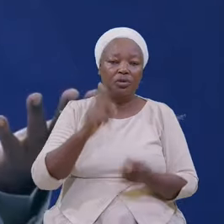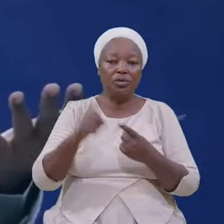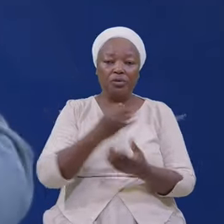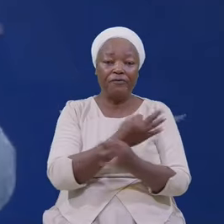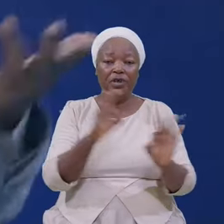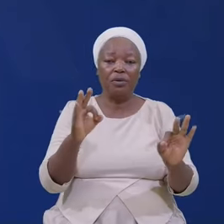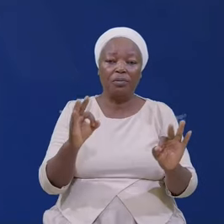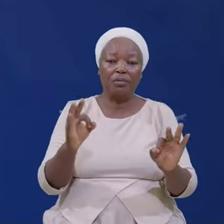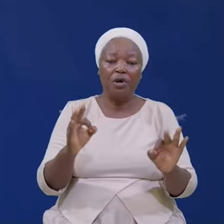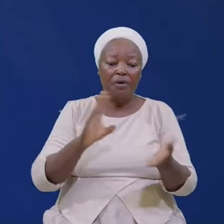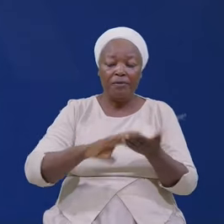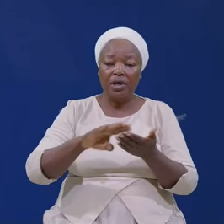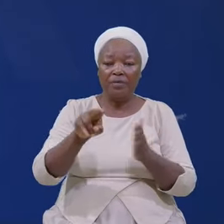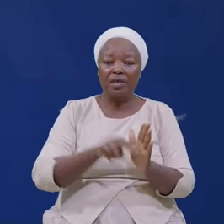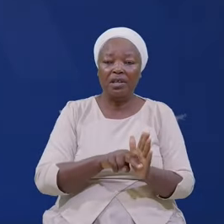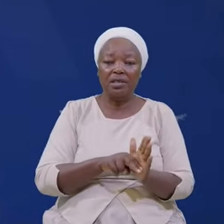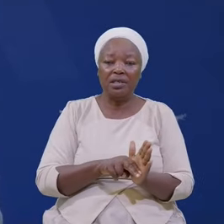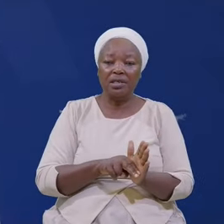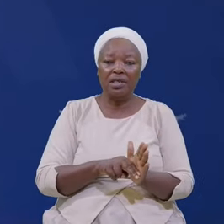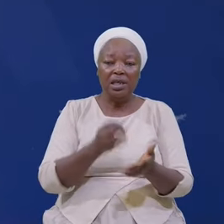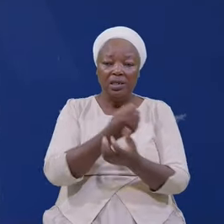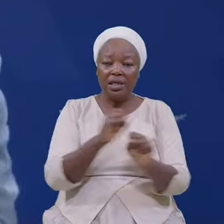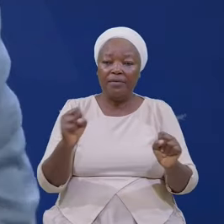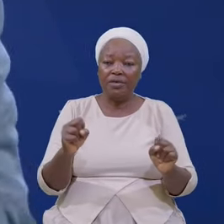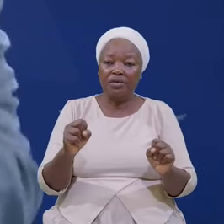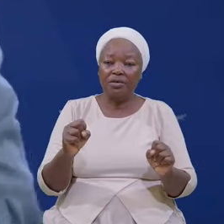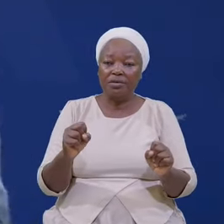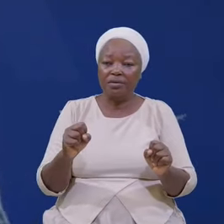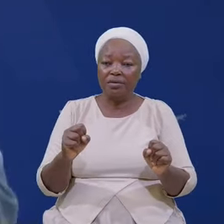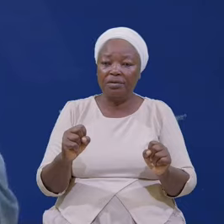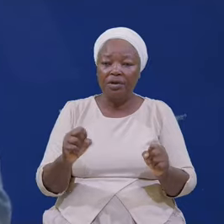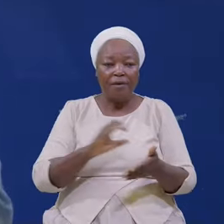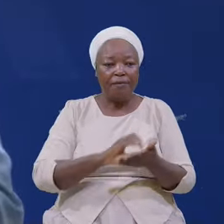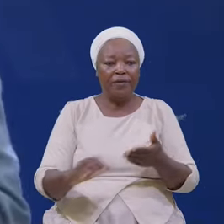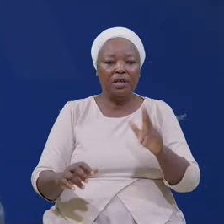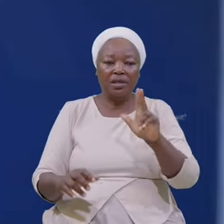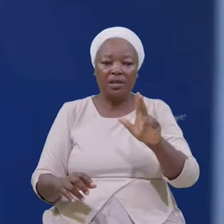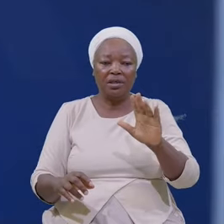vous a prêché le pardon, la libération, le salut.